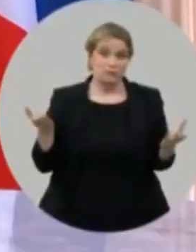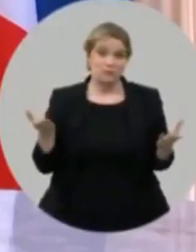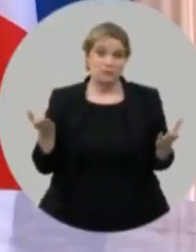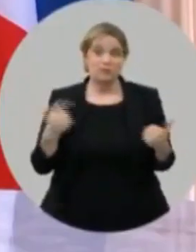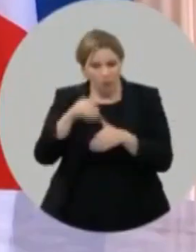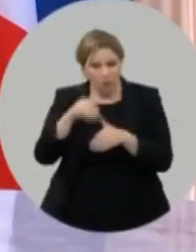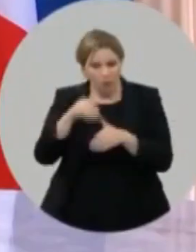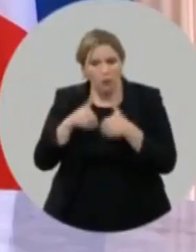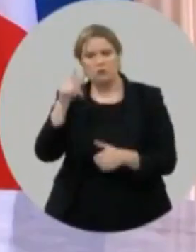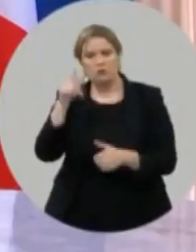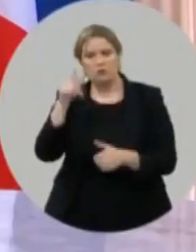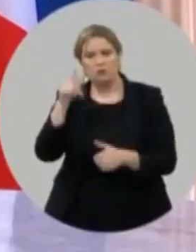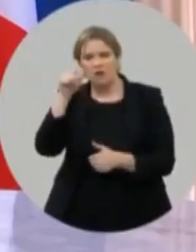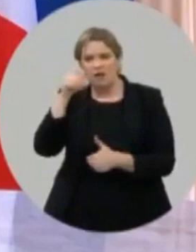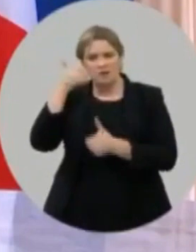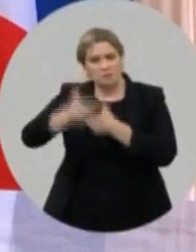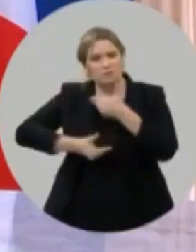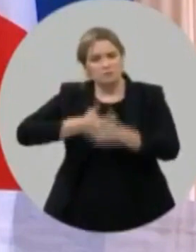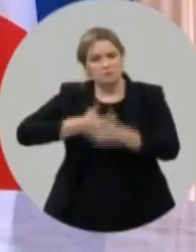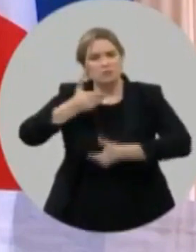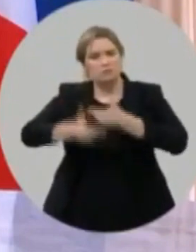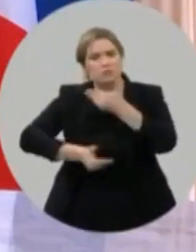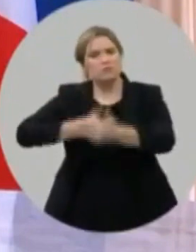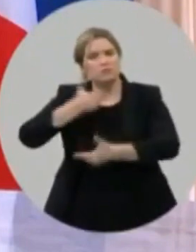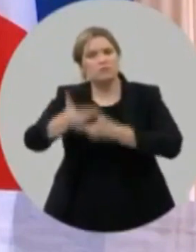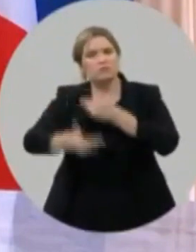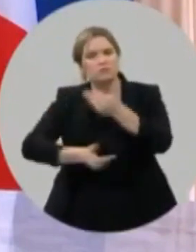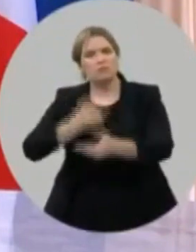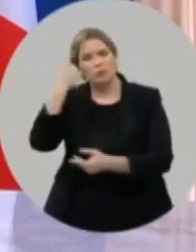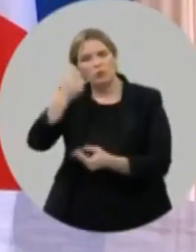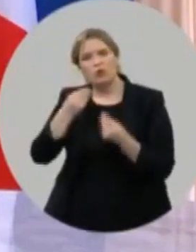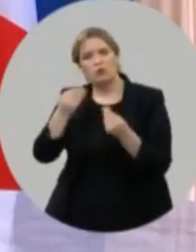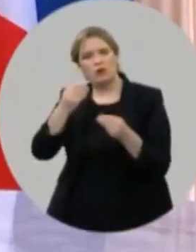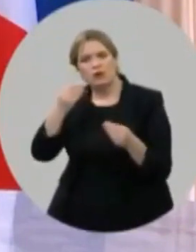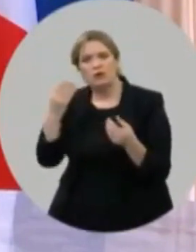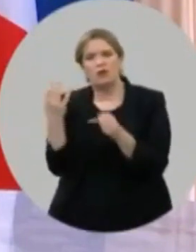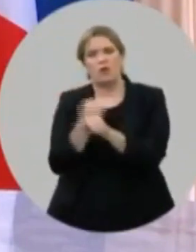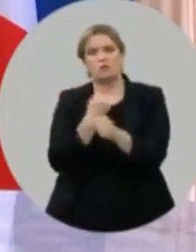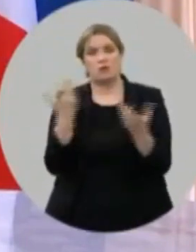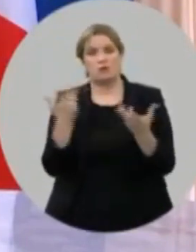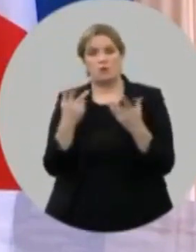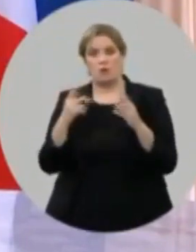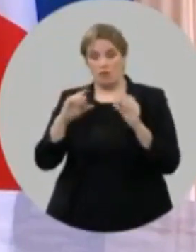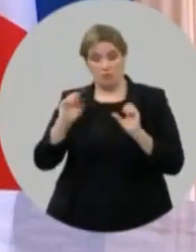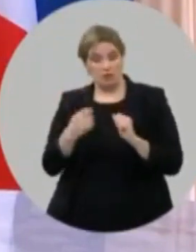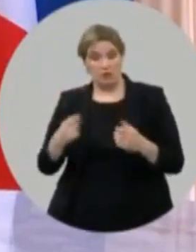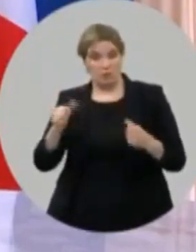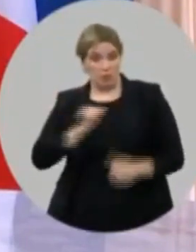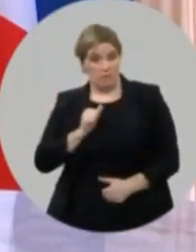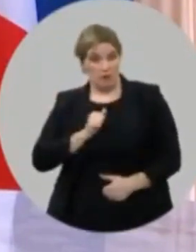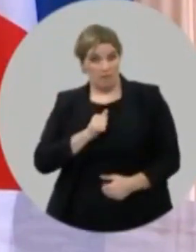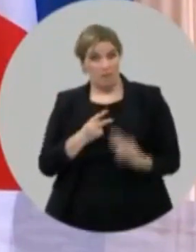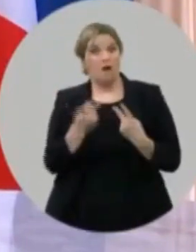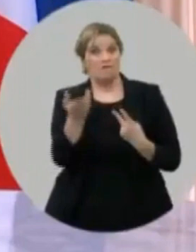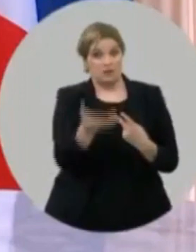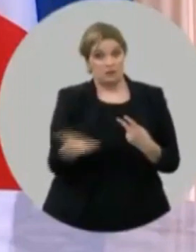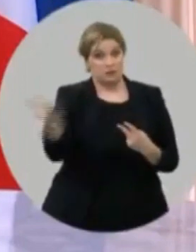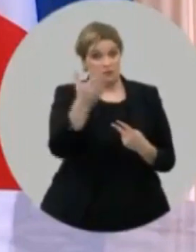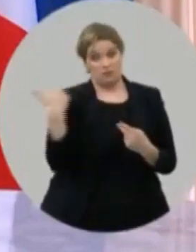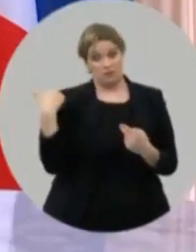Nous continuerons donc l'effort indispensable pour réussir à pleinement respecter l'engagement que j'ai moi-même pris devant vous.